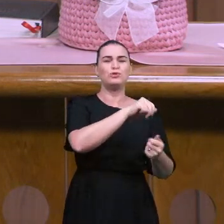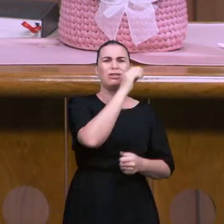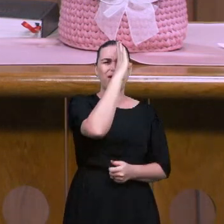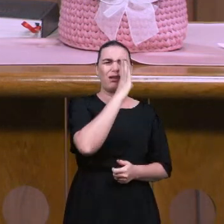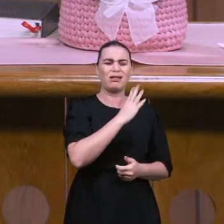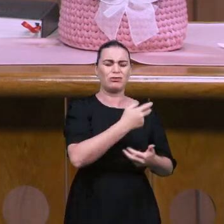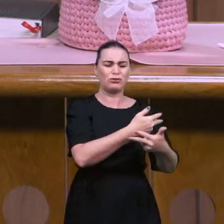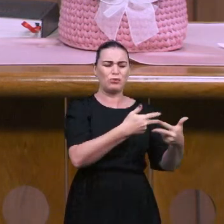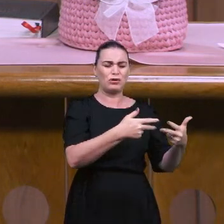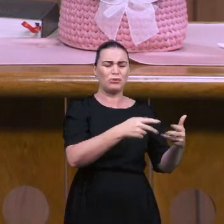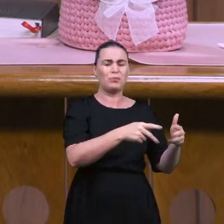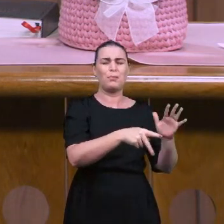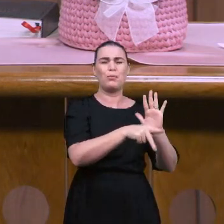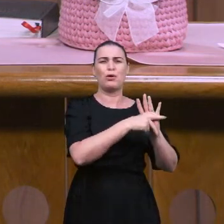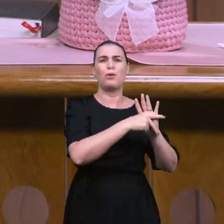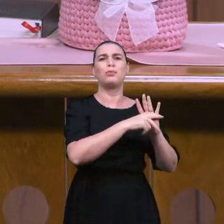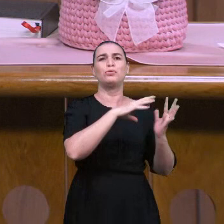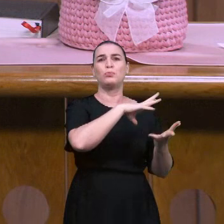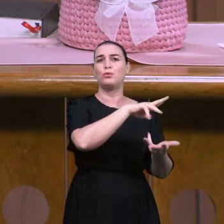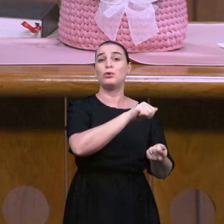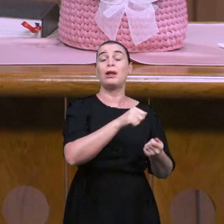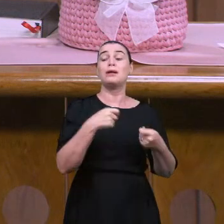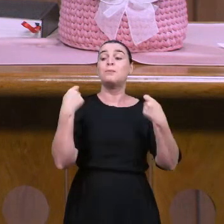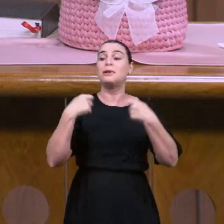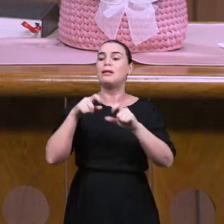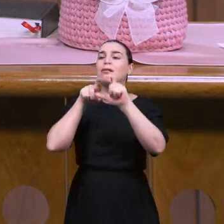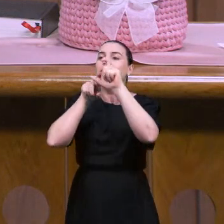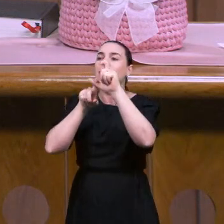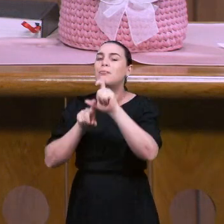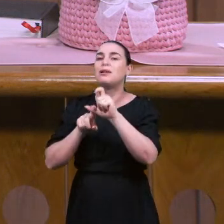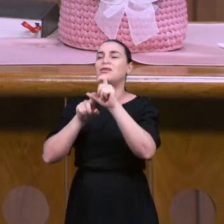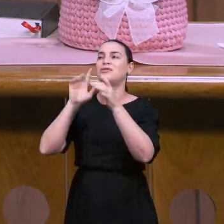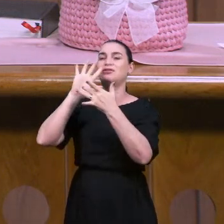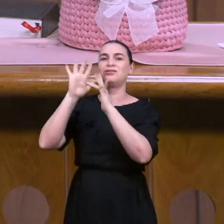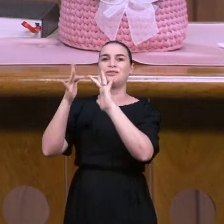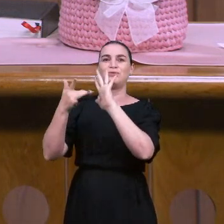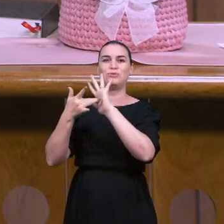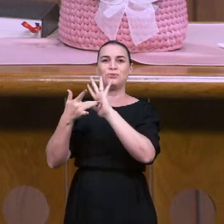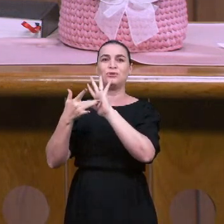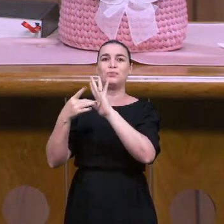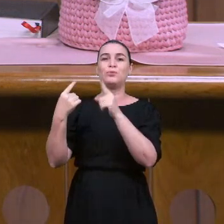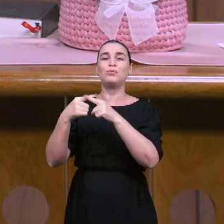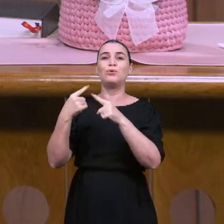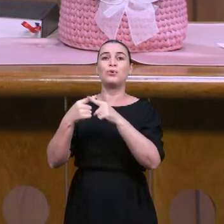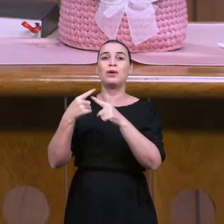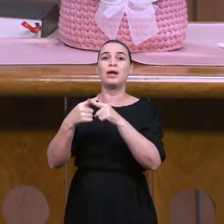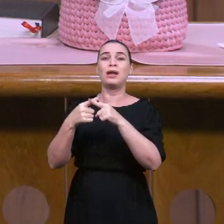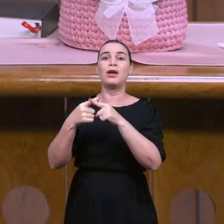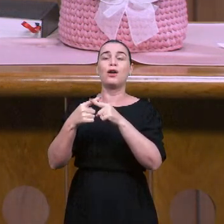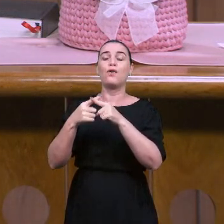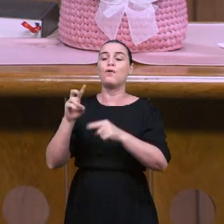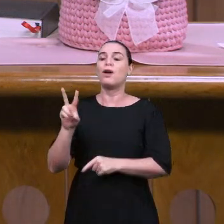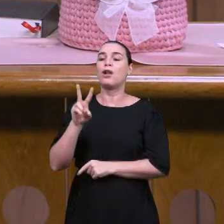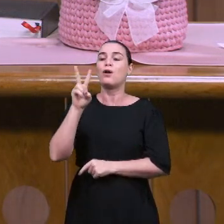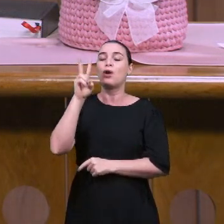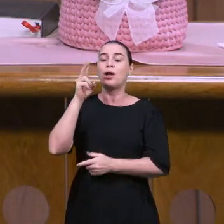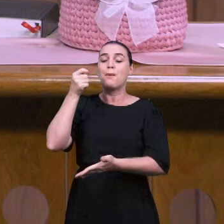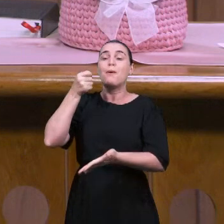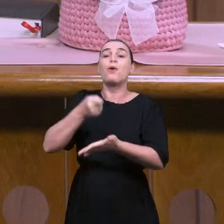elle n'a besoin d'avoir rien gratuitement du monde. Nous avons besoin de la grâce de Jésus. Le prix que nous